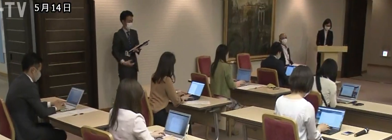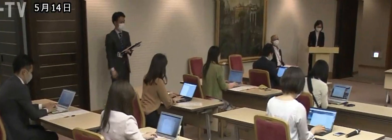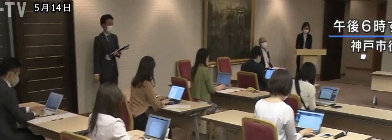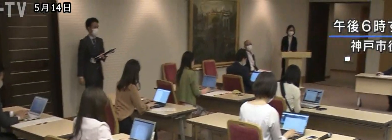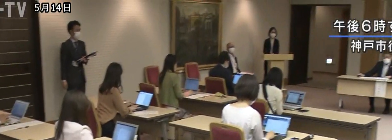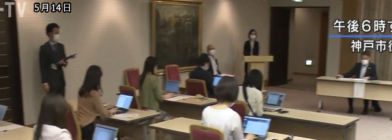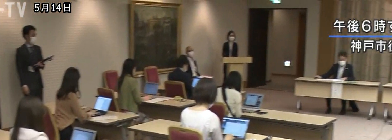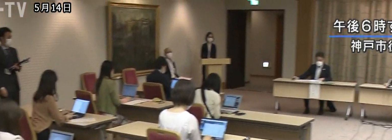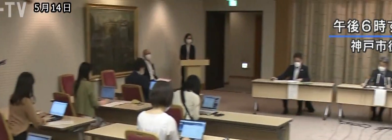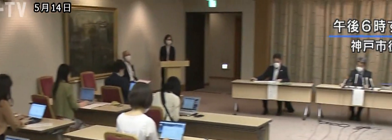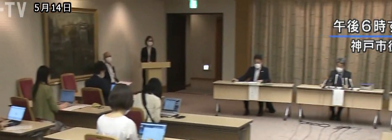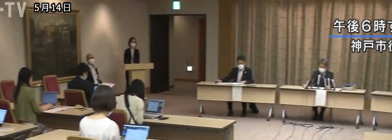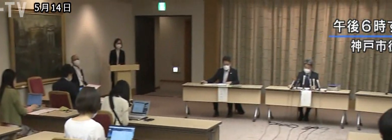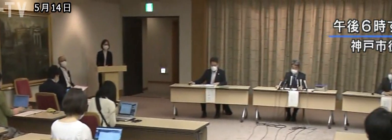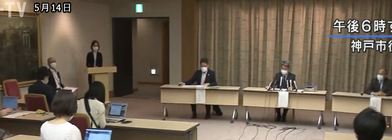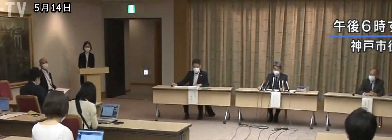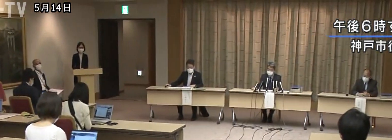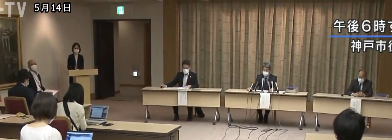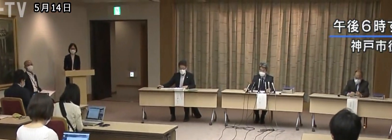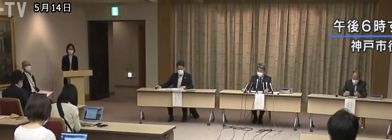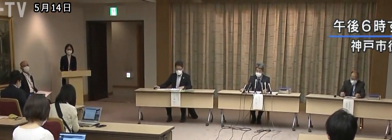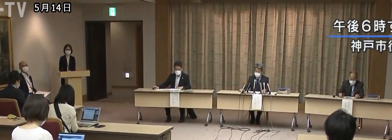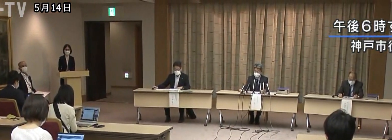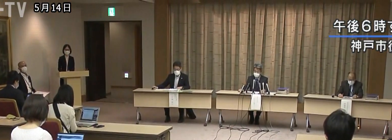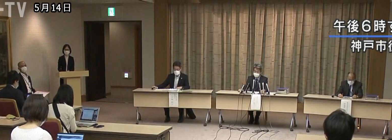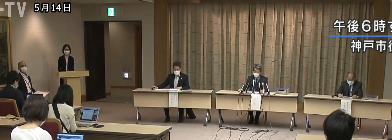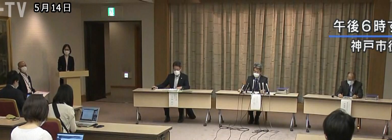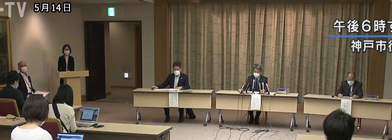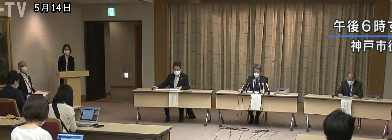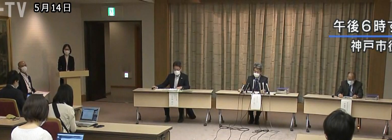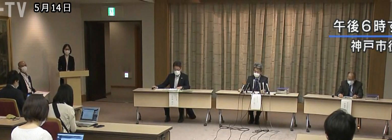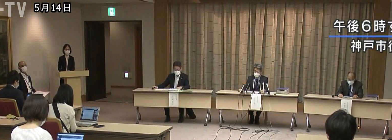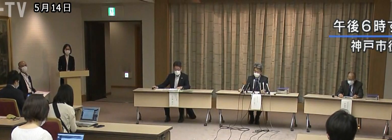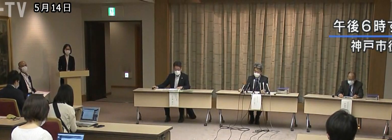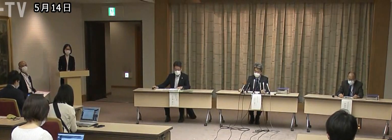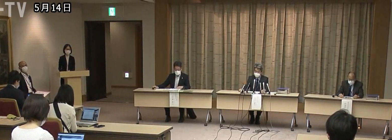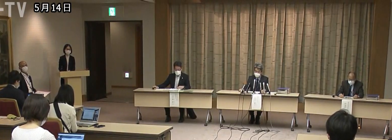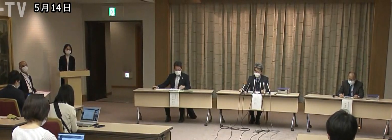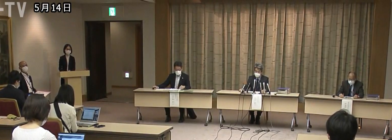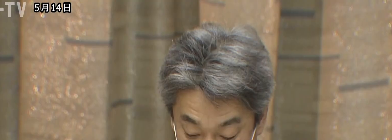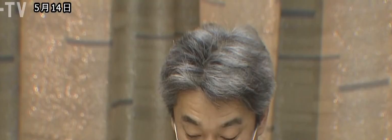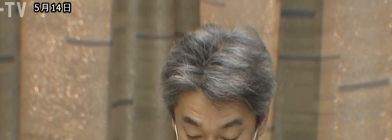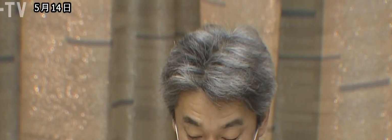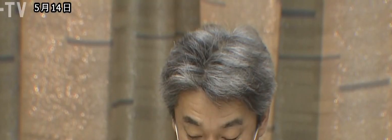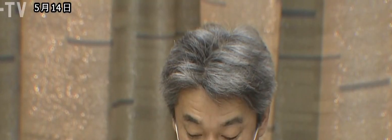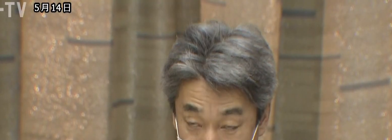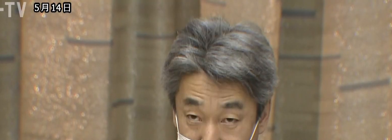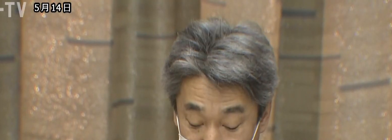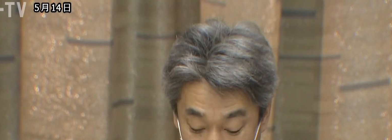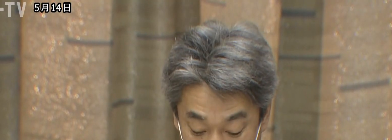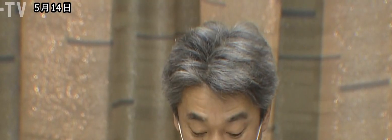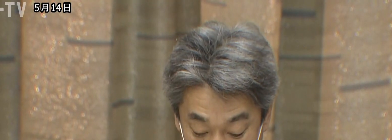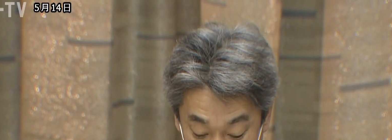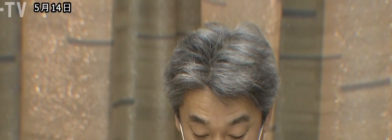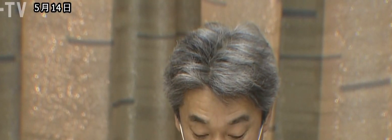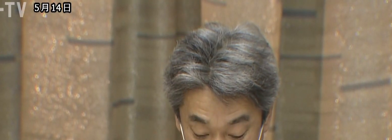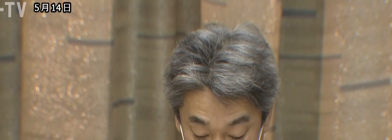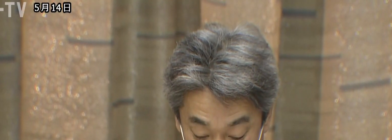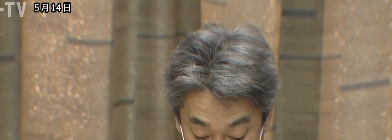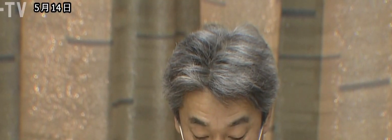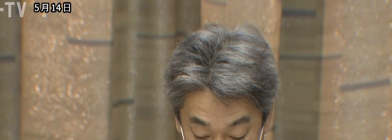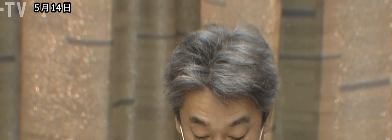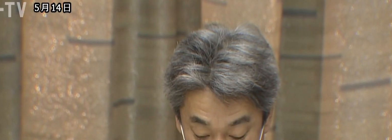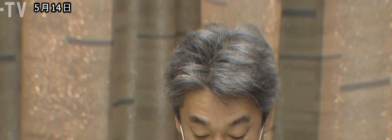また今日は集団感染が発生した神戸市立医療センター中央市民病院の40代の男性